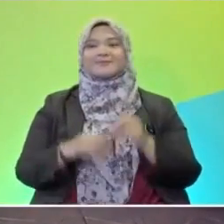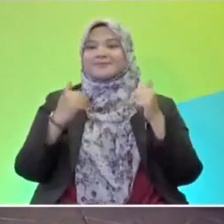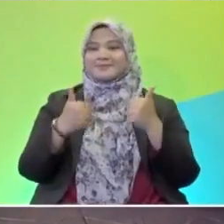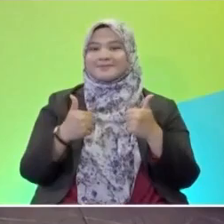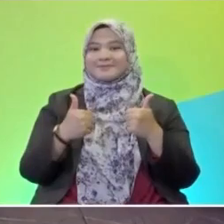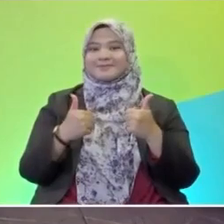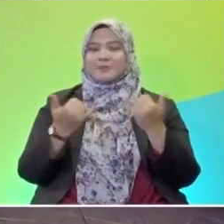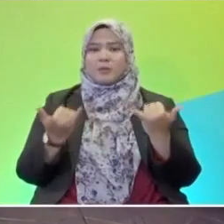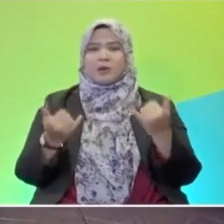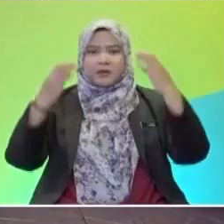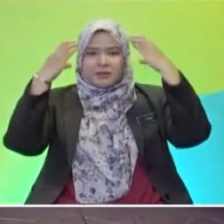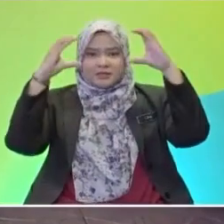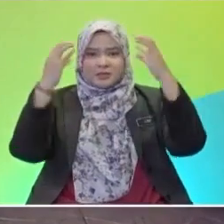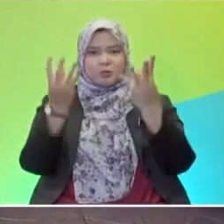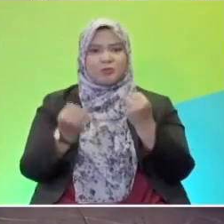saya dan juga